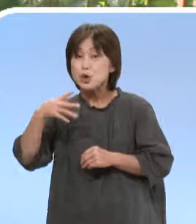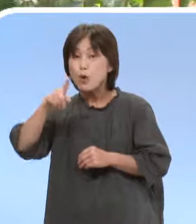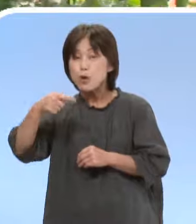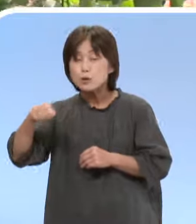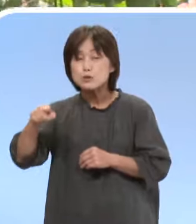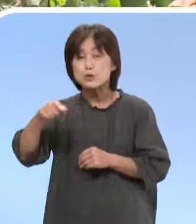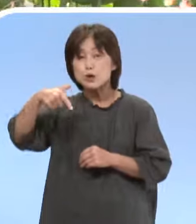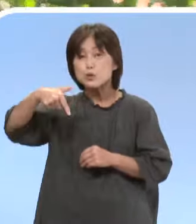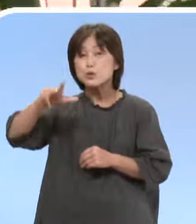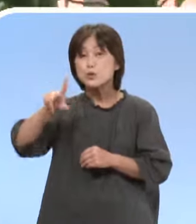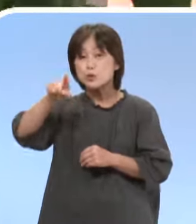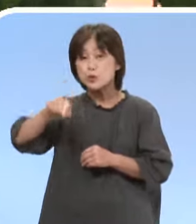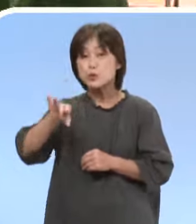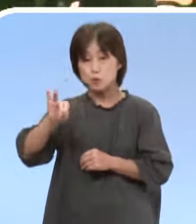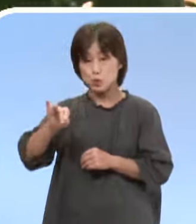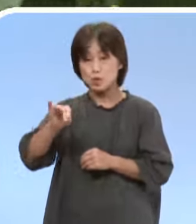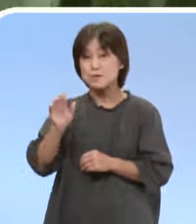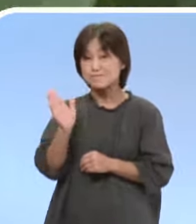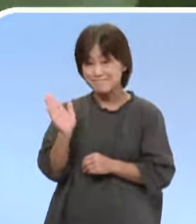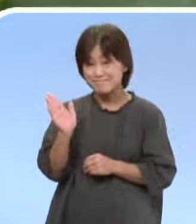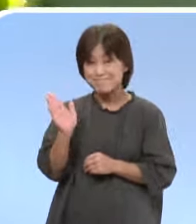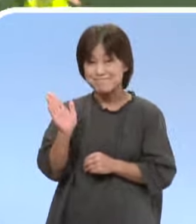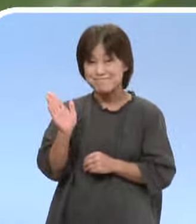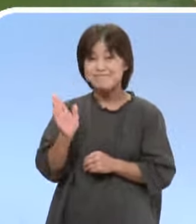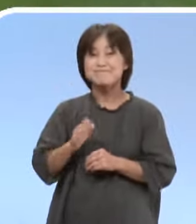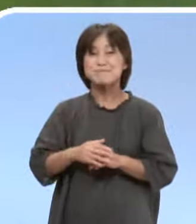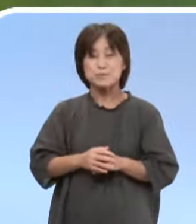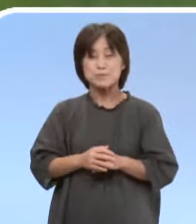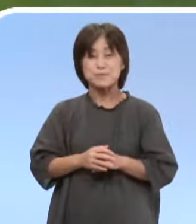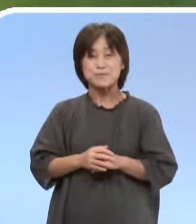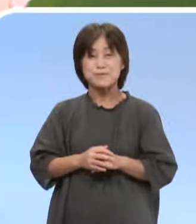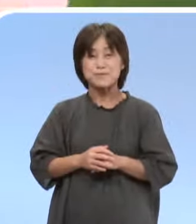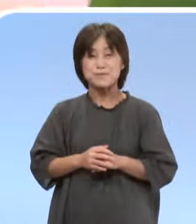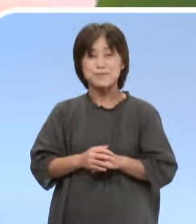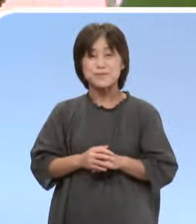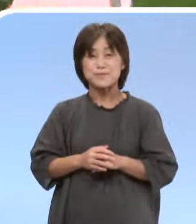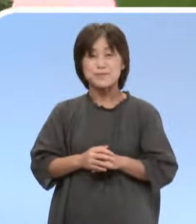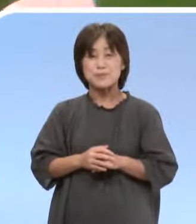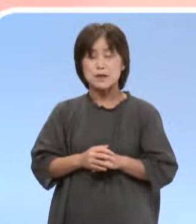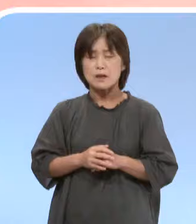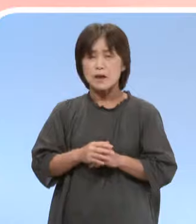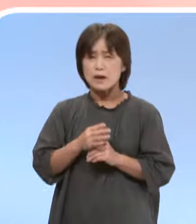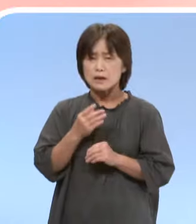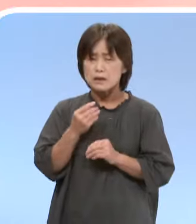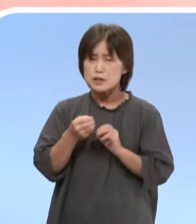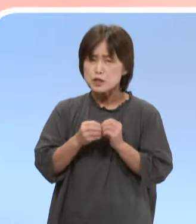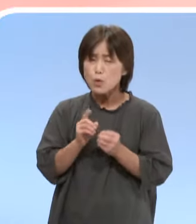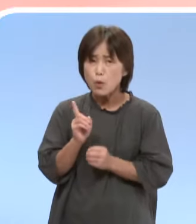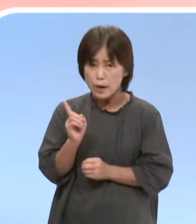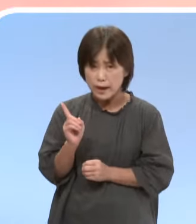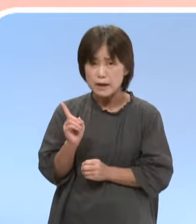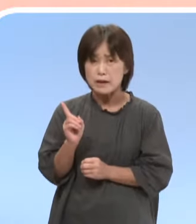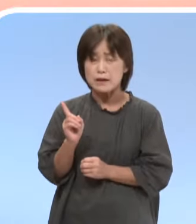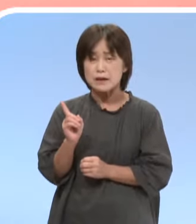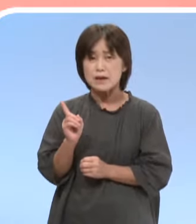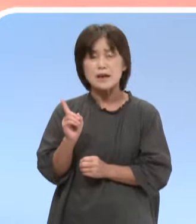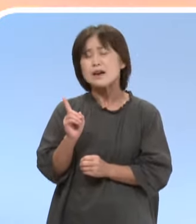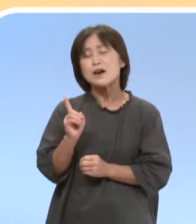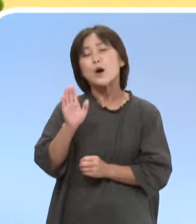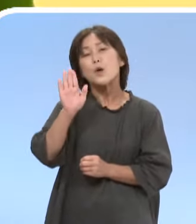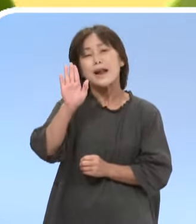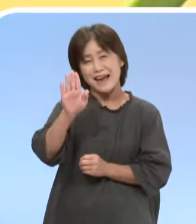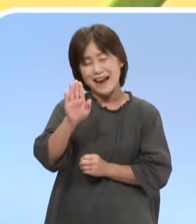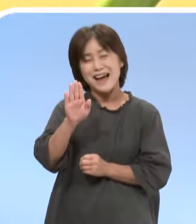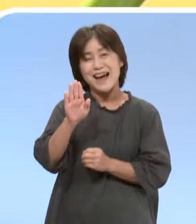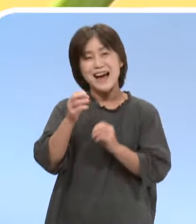実がたくさんなっておりました。ここにまだ青い実がなっておりました。 あらまあらま、これがそうですか？ はい。 え、青かったですっけ、パッションフルーツ？ いえ、